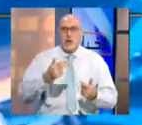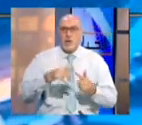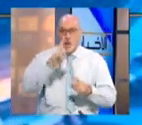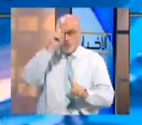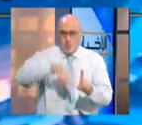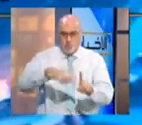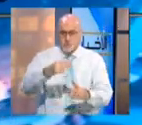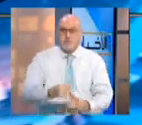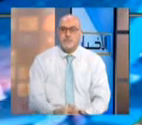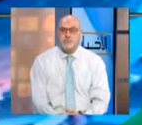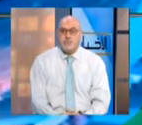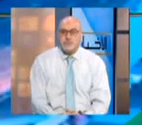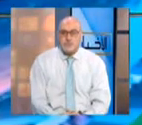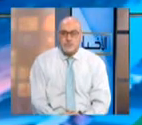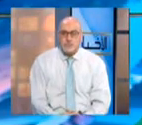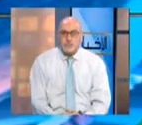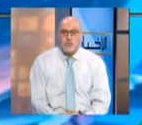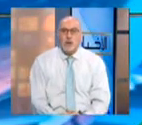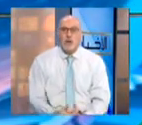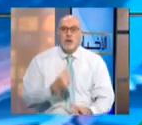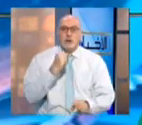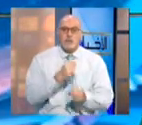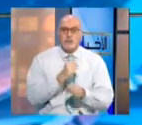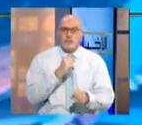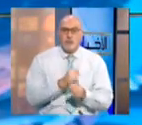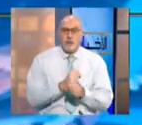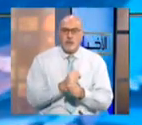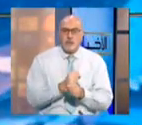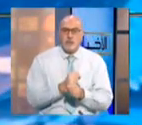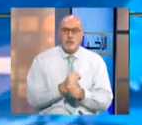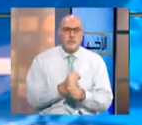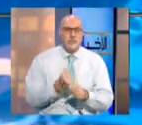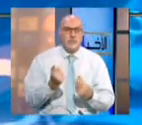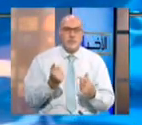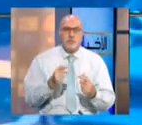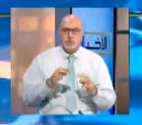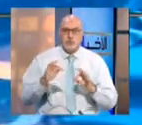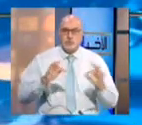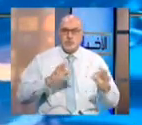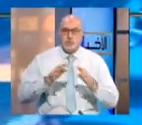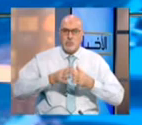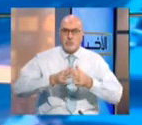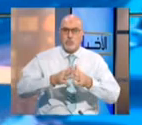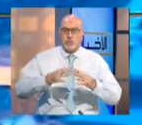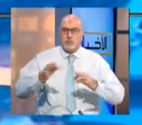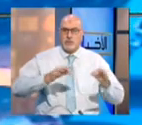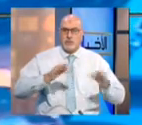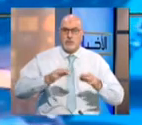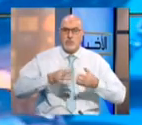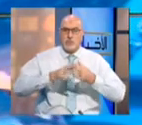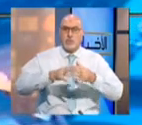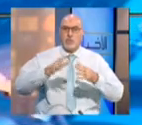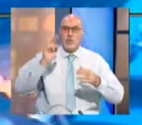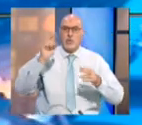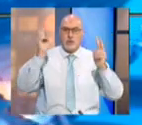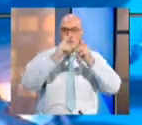شهر. العمل بكل الوسائل من أجل تسوية تقنية للبواخر الجزائرية في الموانئ الدولية